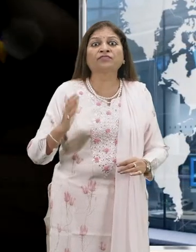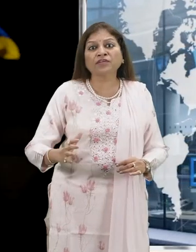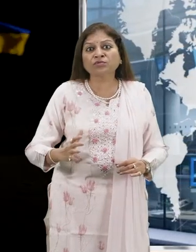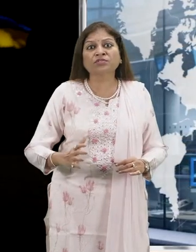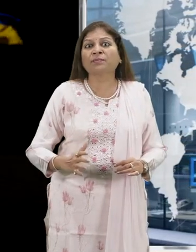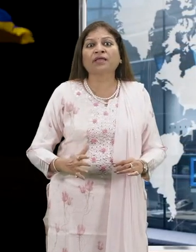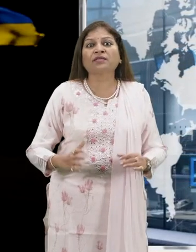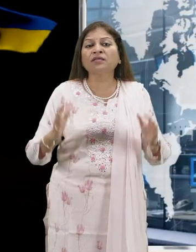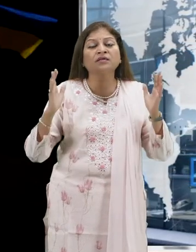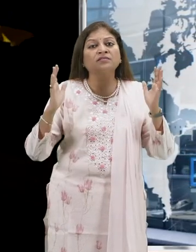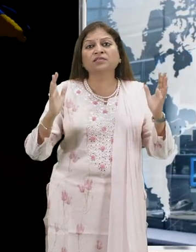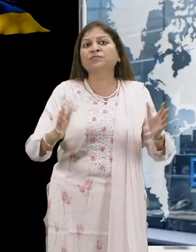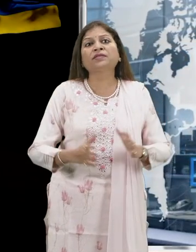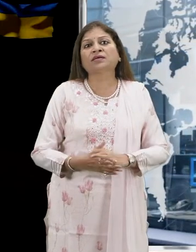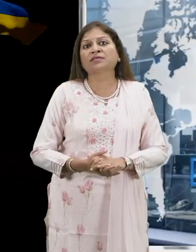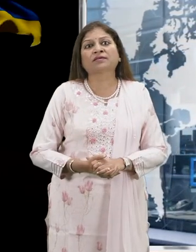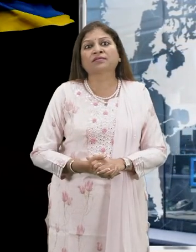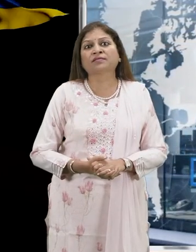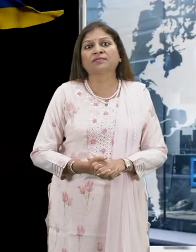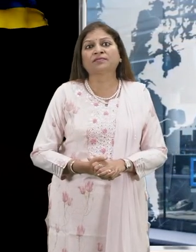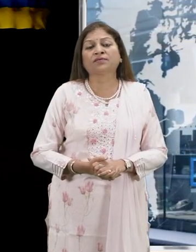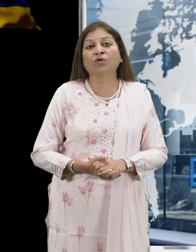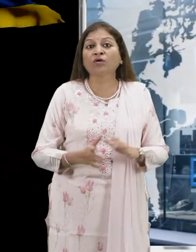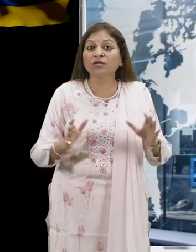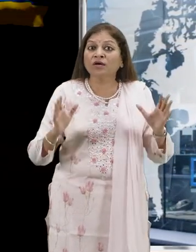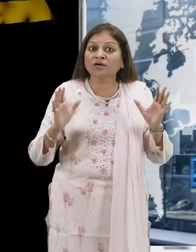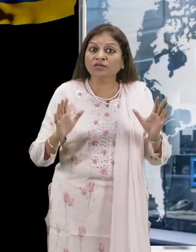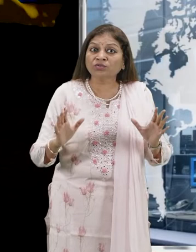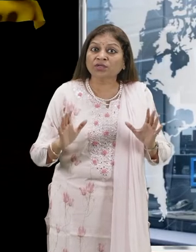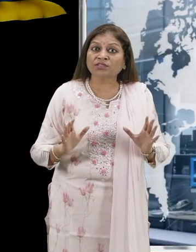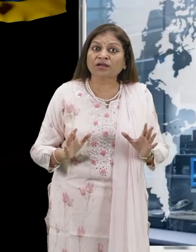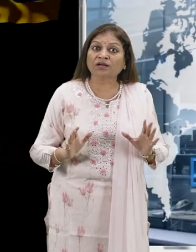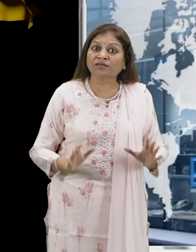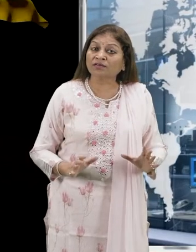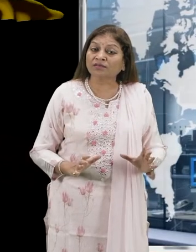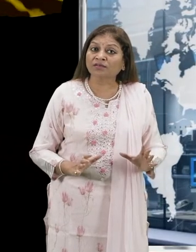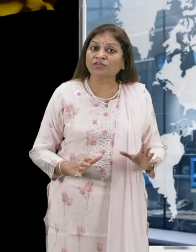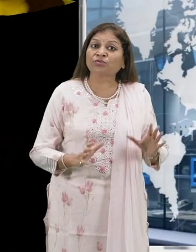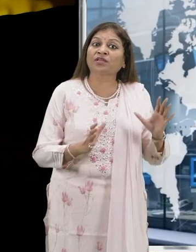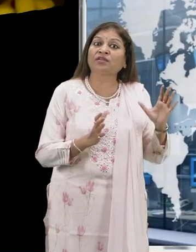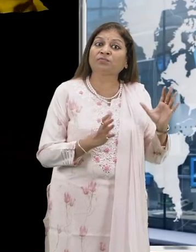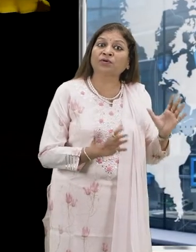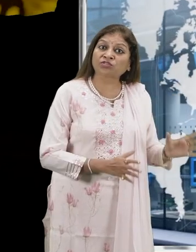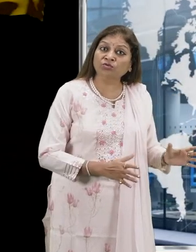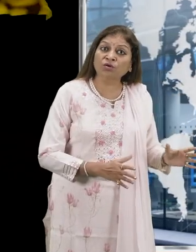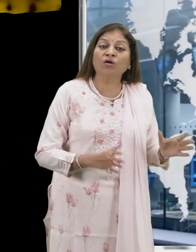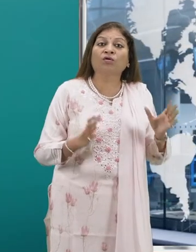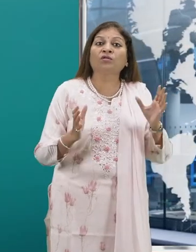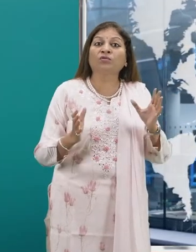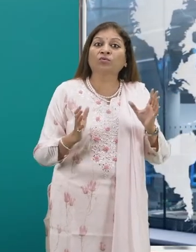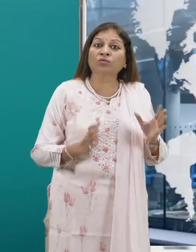बार फिर उस तबाही की तस्वीर ताजा कर दी थी और असुरक्षा का डर यूक्रेनी